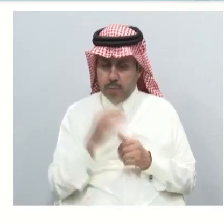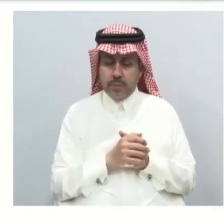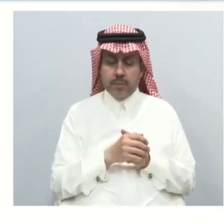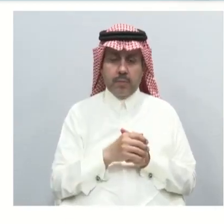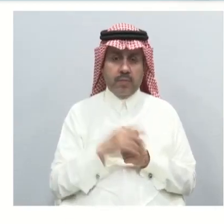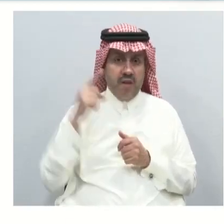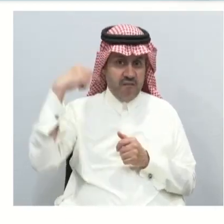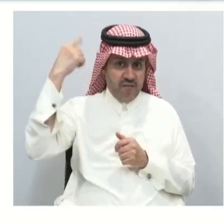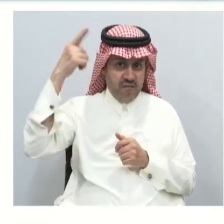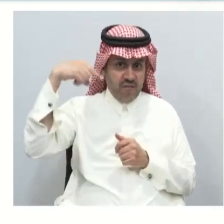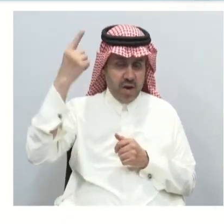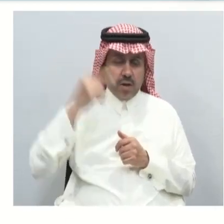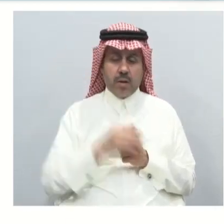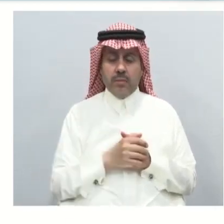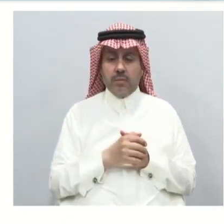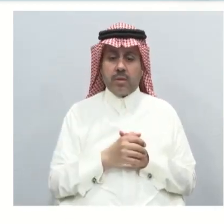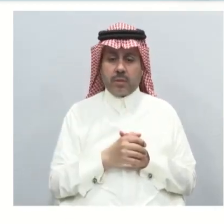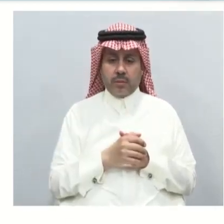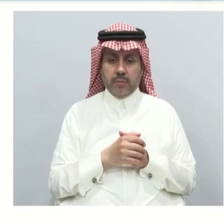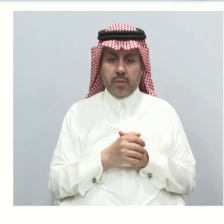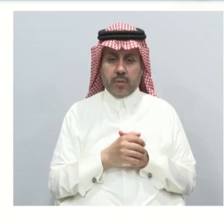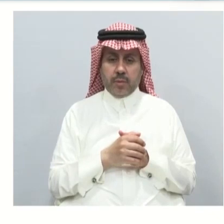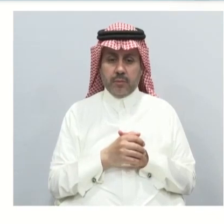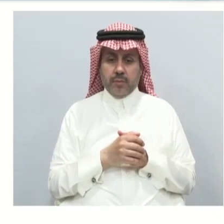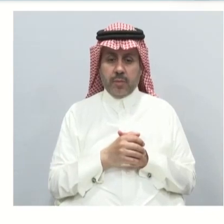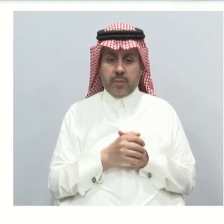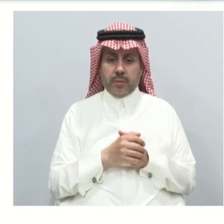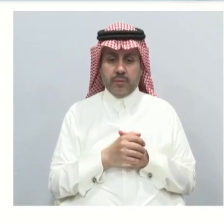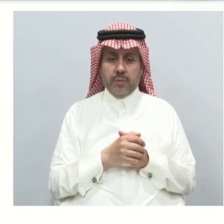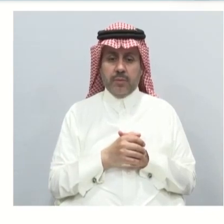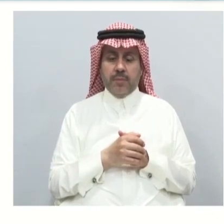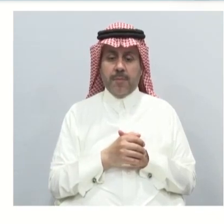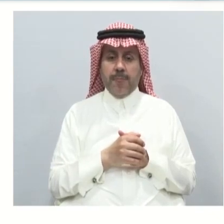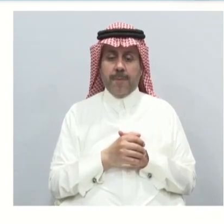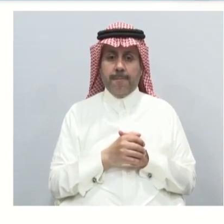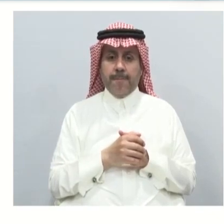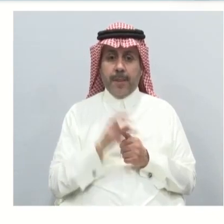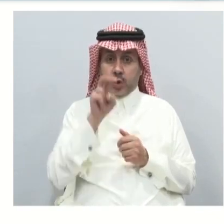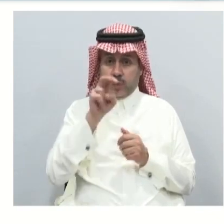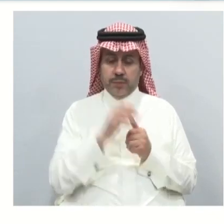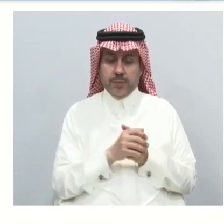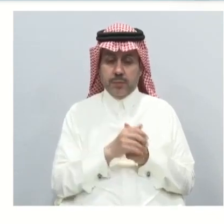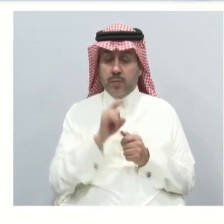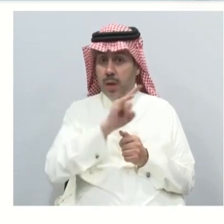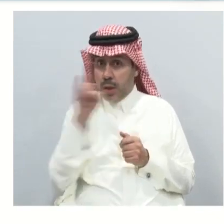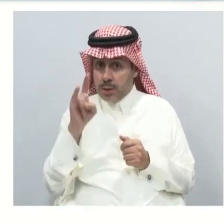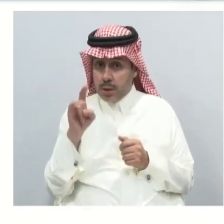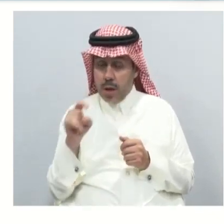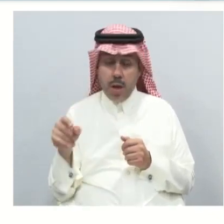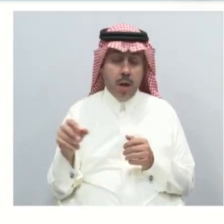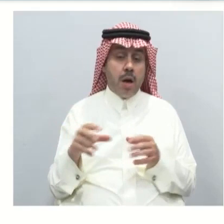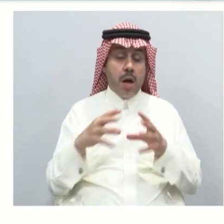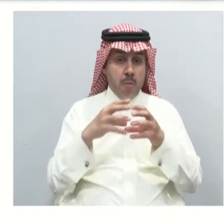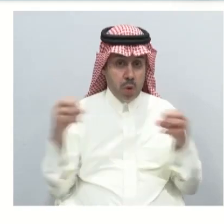هذا الكلام حاولت ان تقرا هذا الكلام اخي واختي الطالبه انظروا على الشاشه ليس المراد من هذه